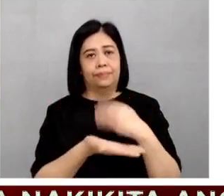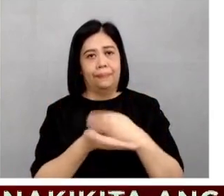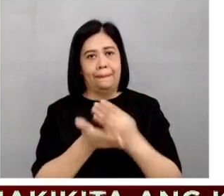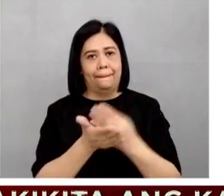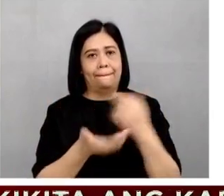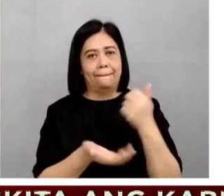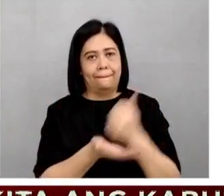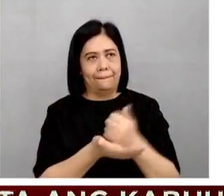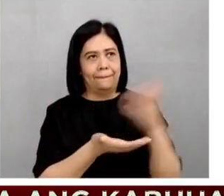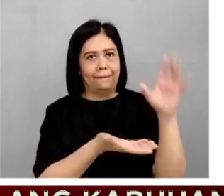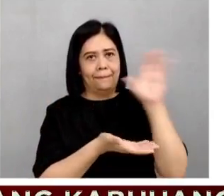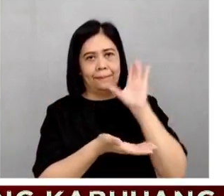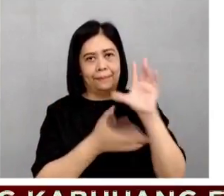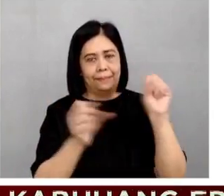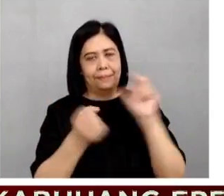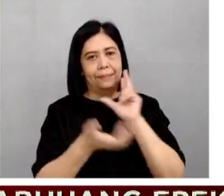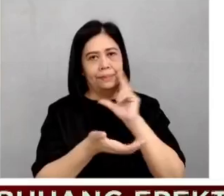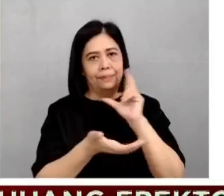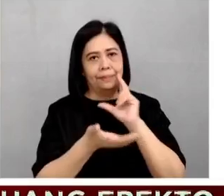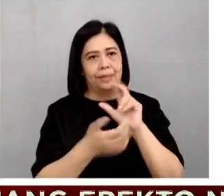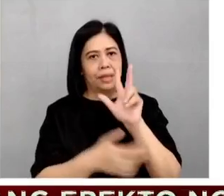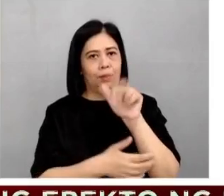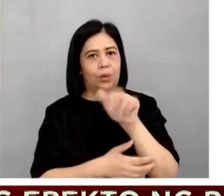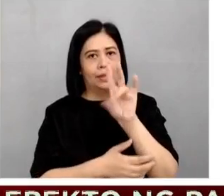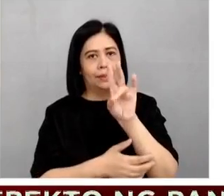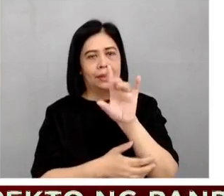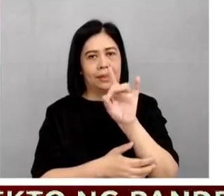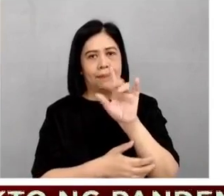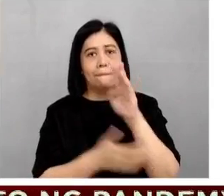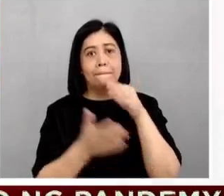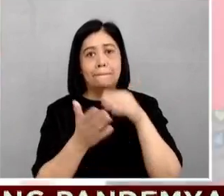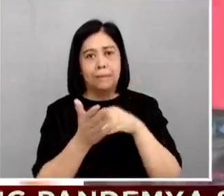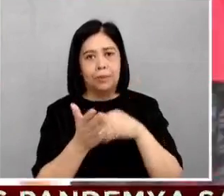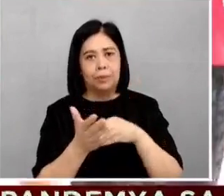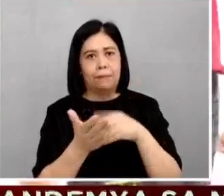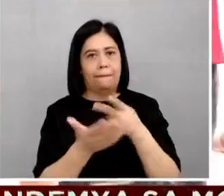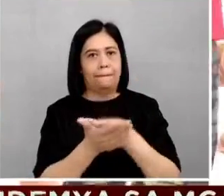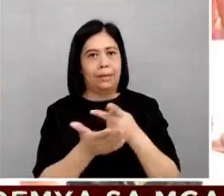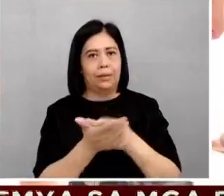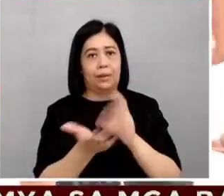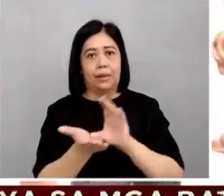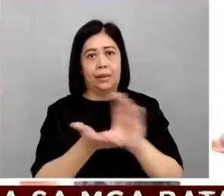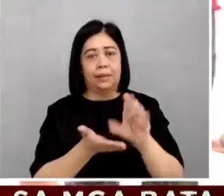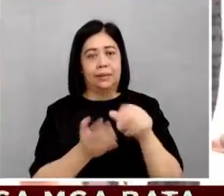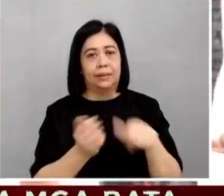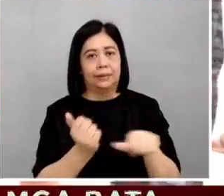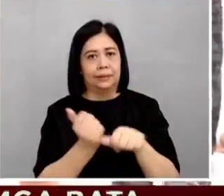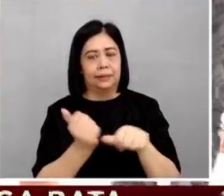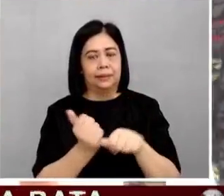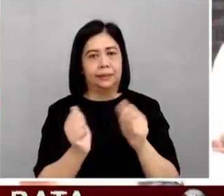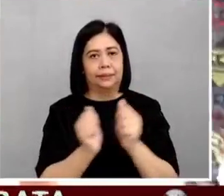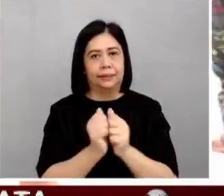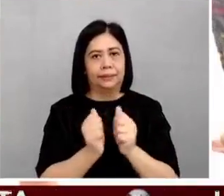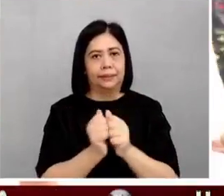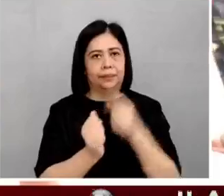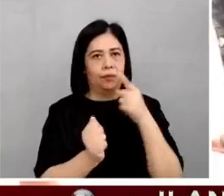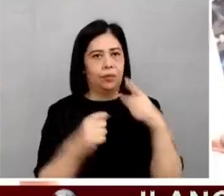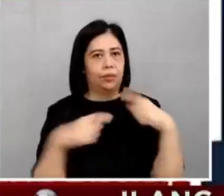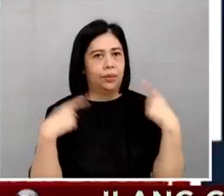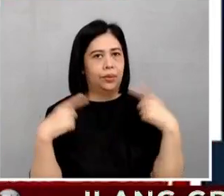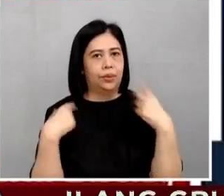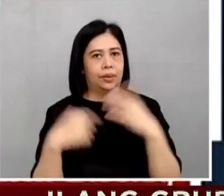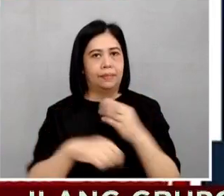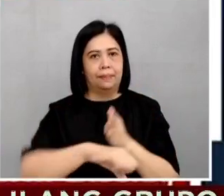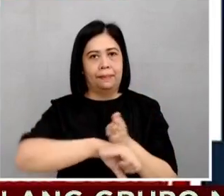Pangulong Duterte ang 3.783 billion pesos na cash assistance. Kasama dito ang para sa Laguna at